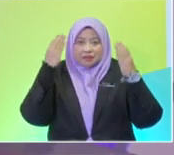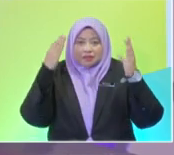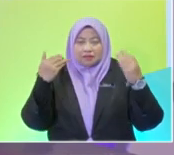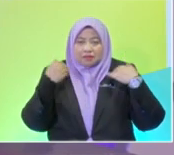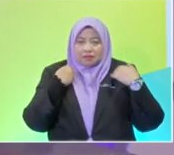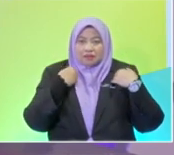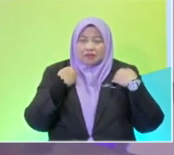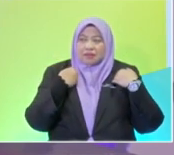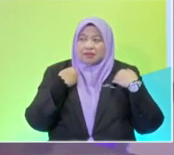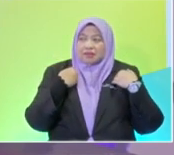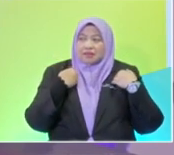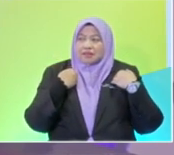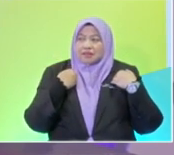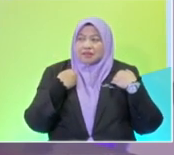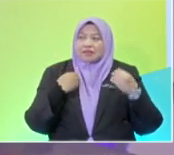Oke